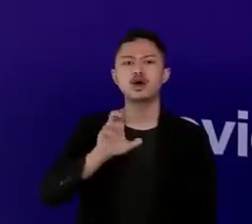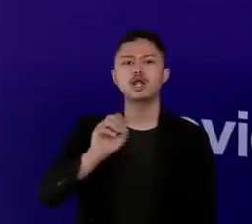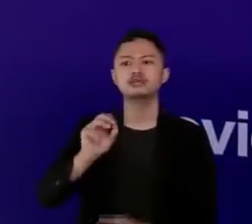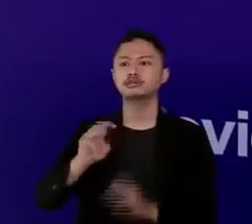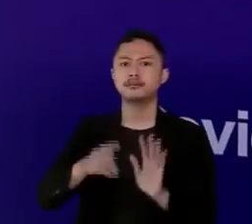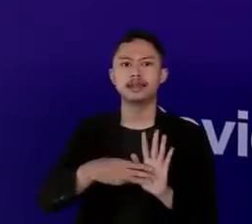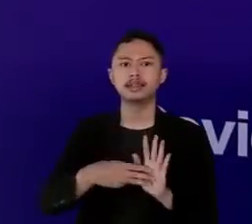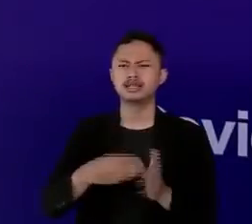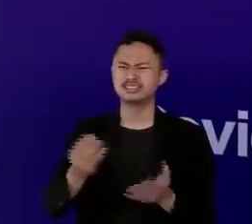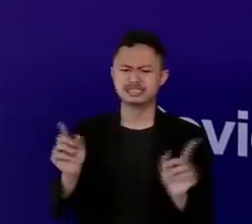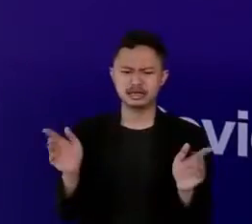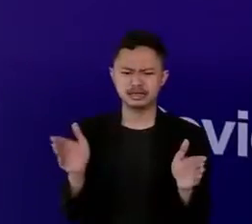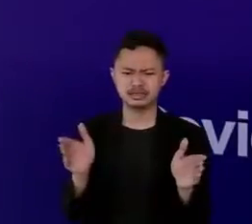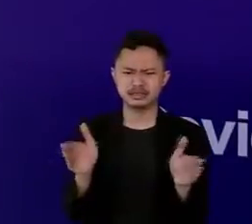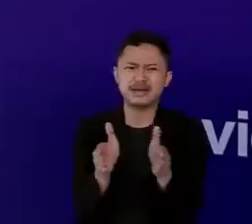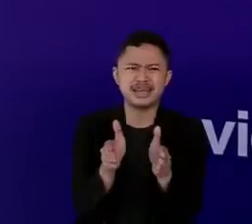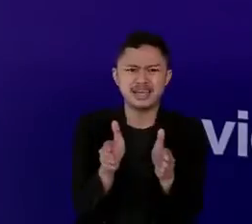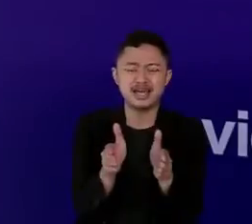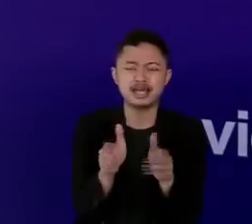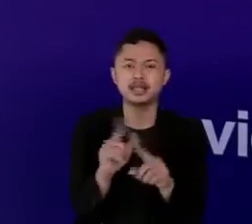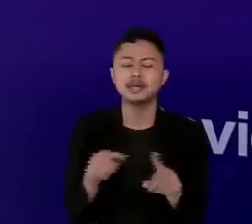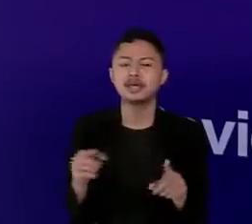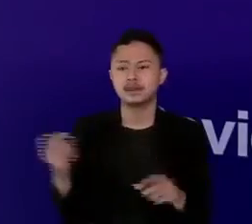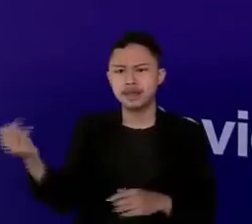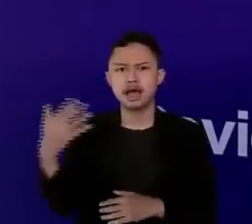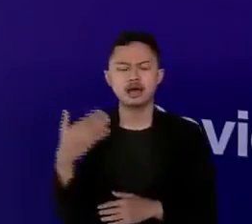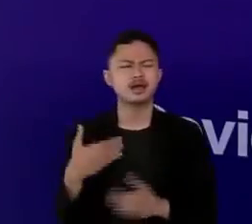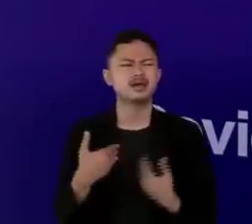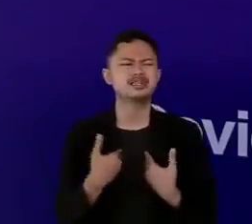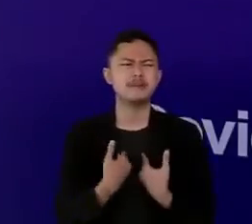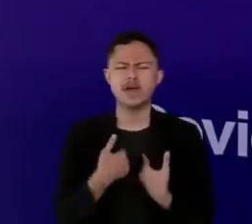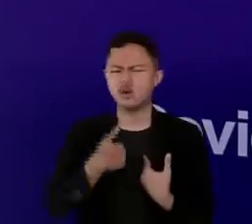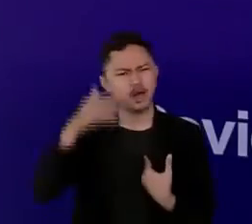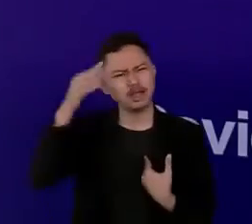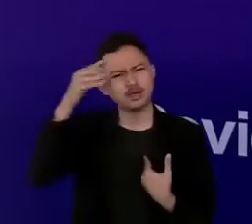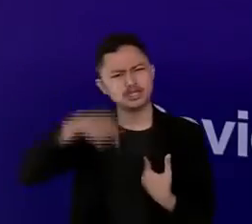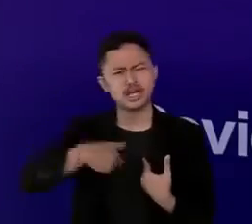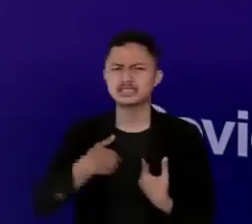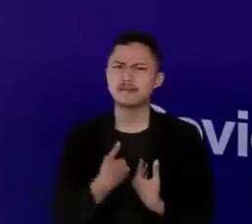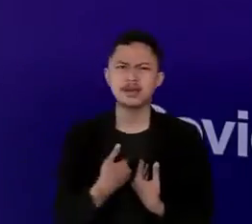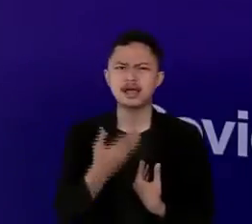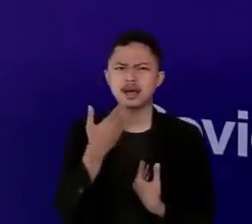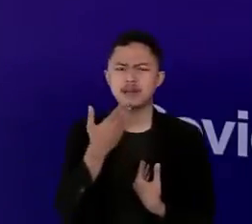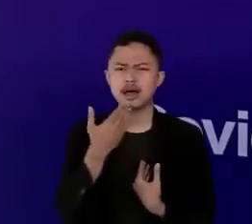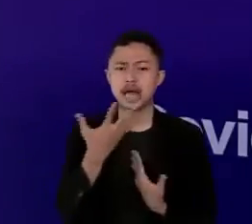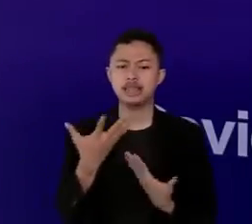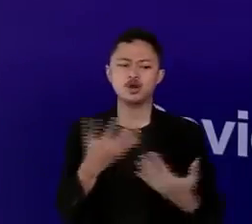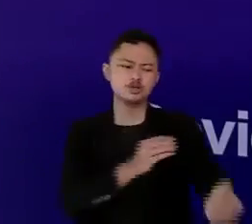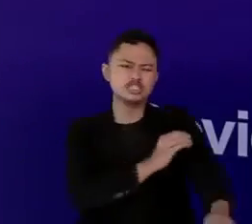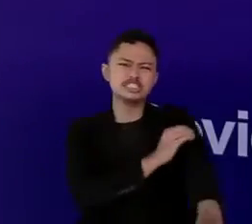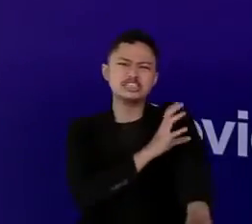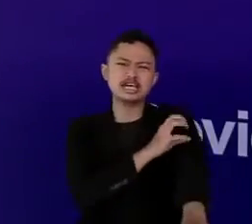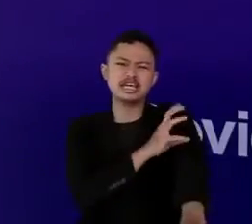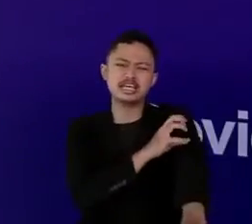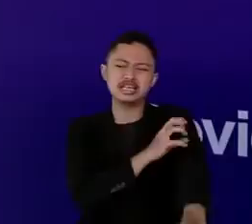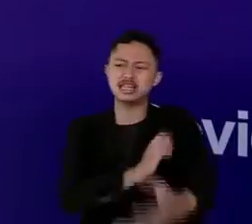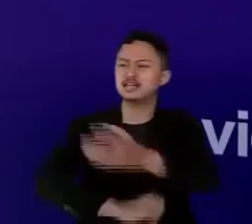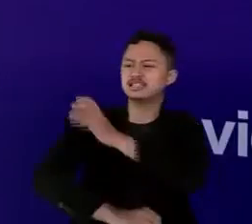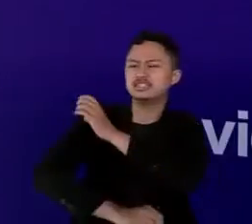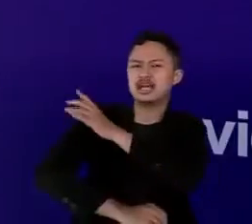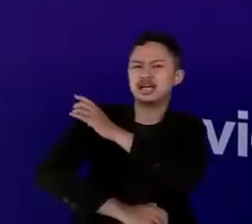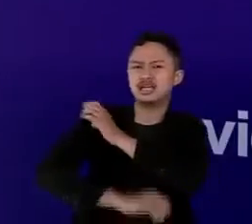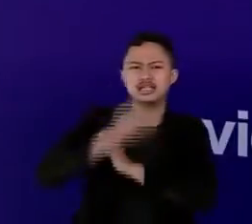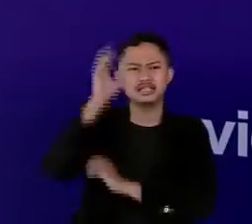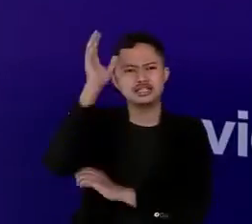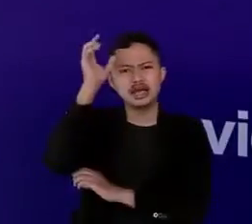batuk masih ada sakit kepala nyeri badan nyeri otot ya ini adalah gejala sisa sequelae